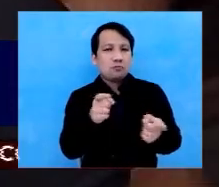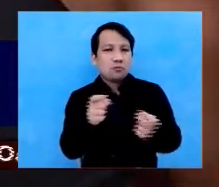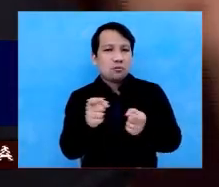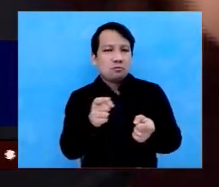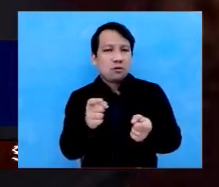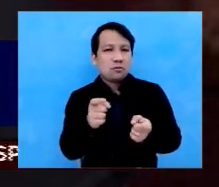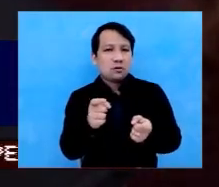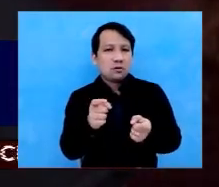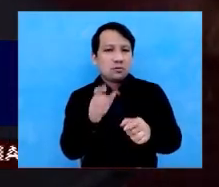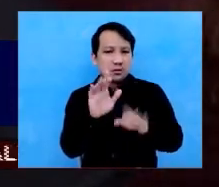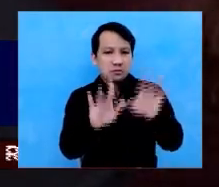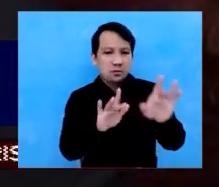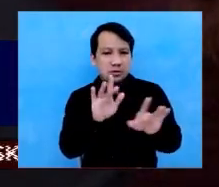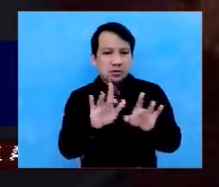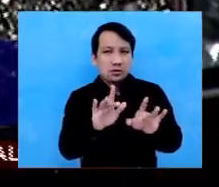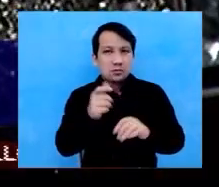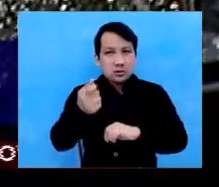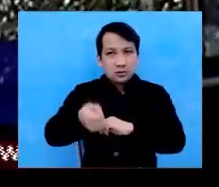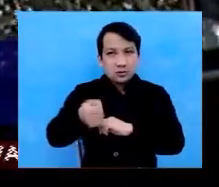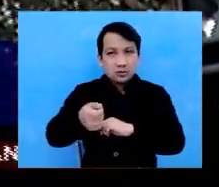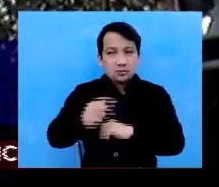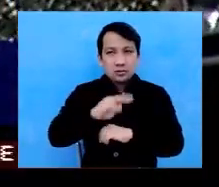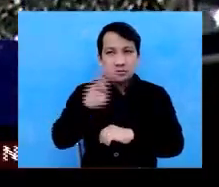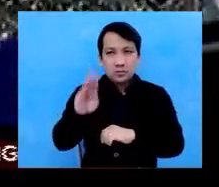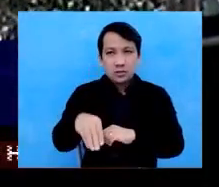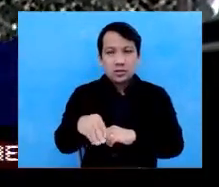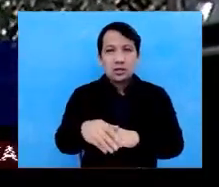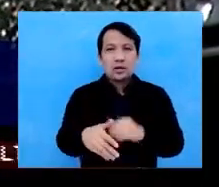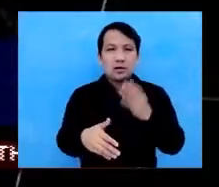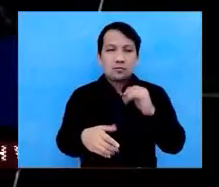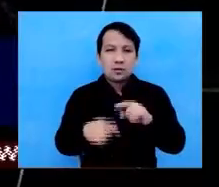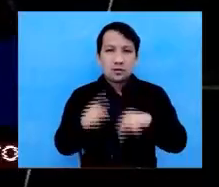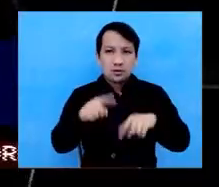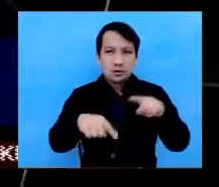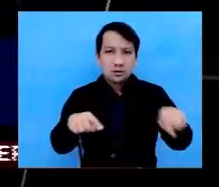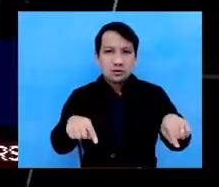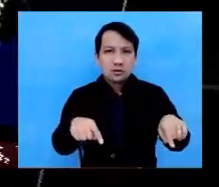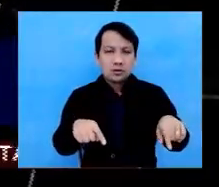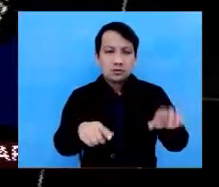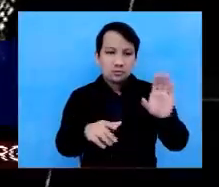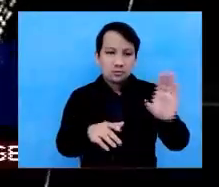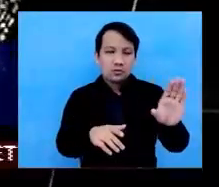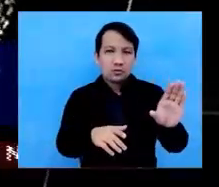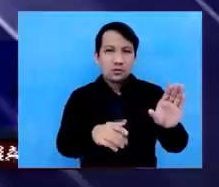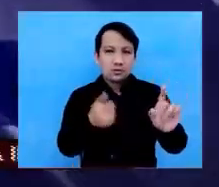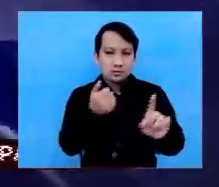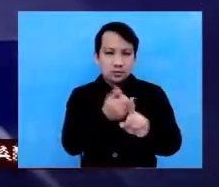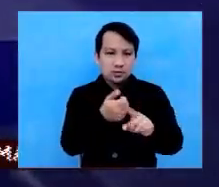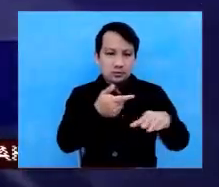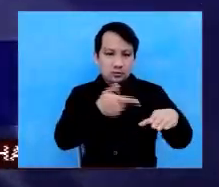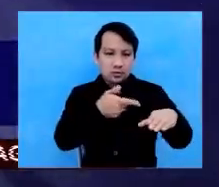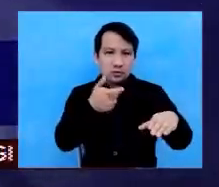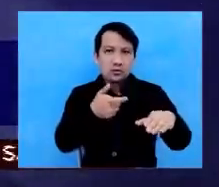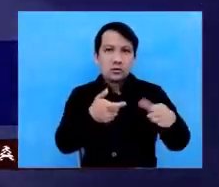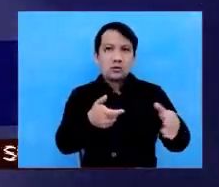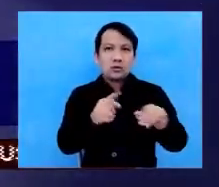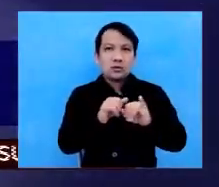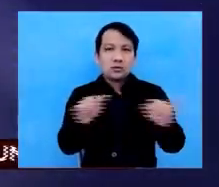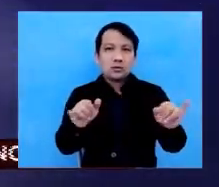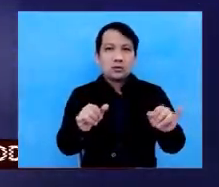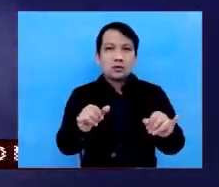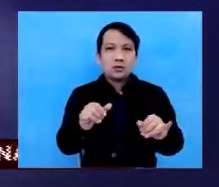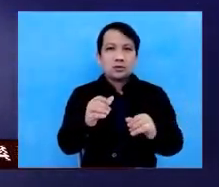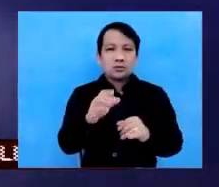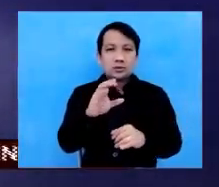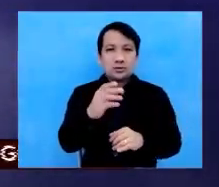nangaharas do sa judge sa Manila no. Kaliwat kanan ng pagkondena sa pag-ambush kay Lapid. Kabilang na rito ang Commission on